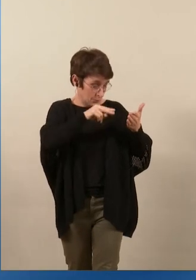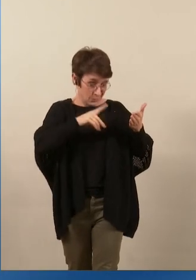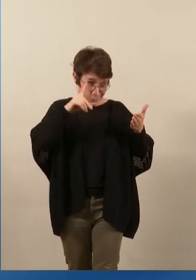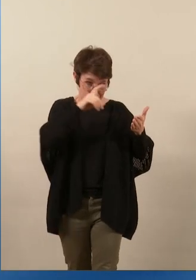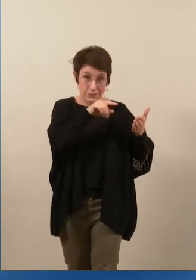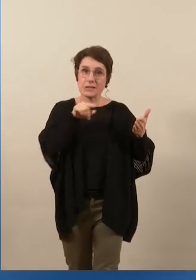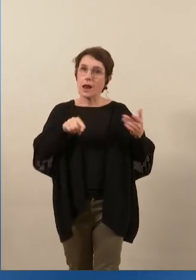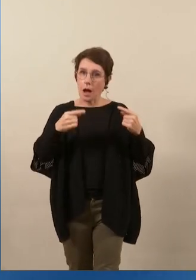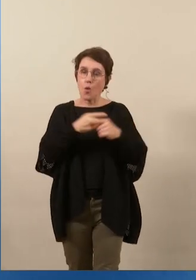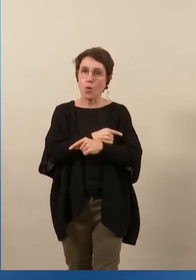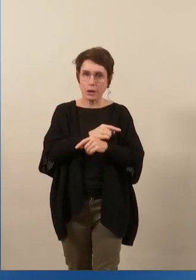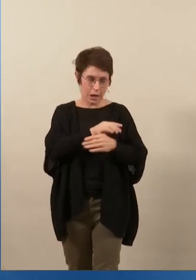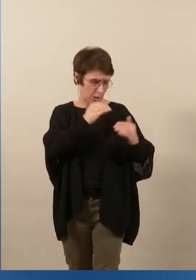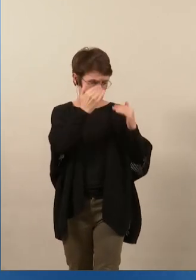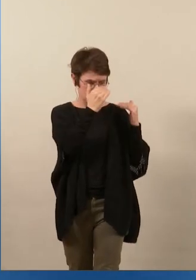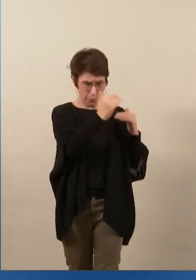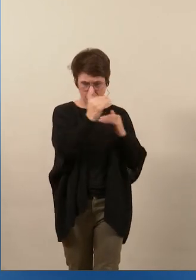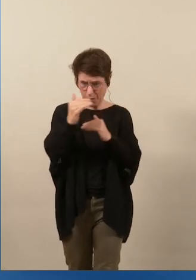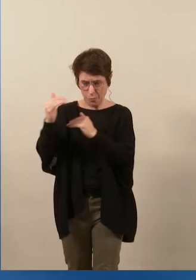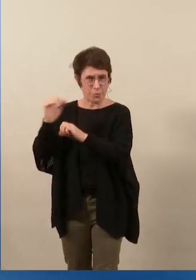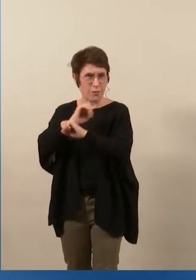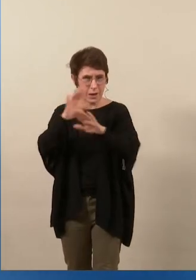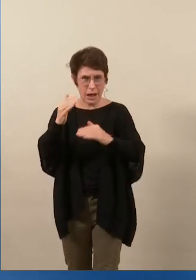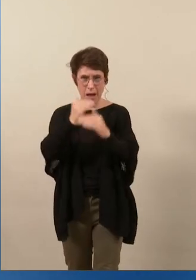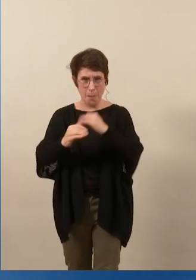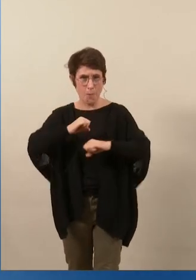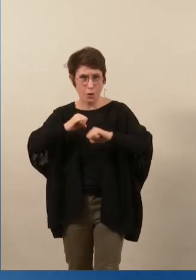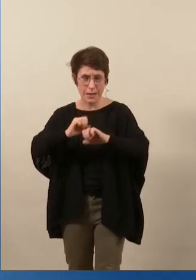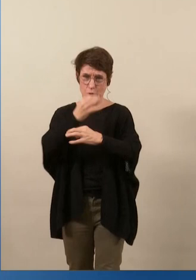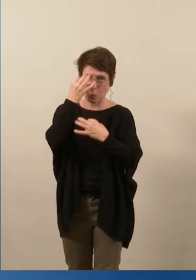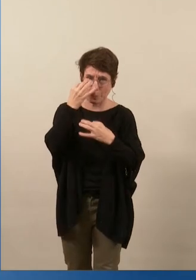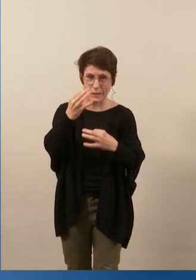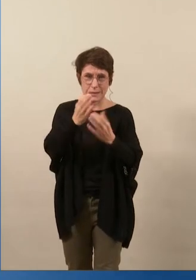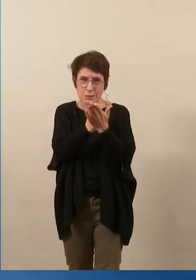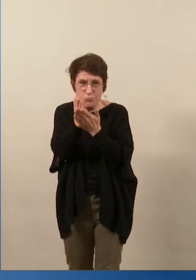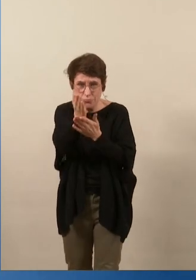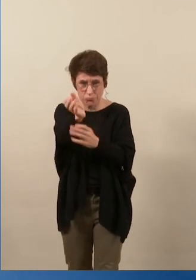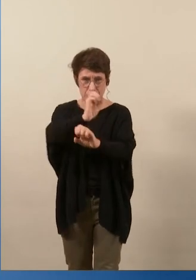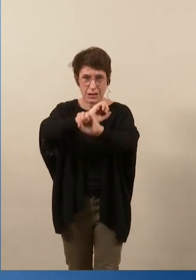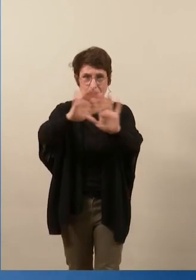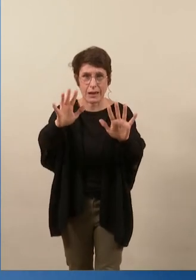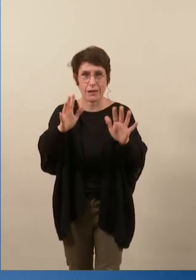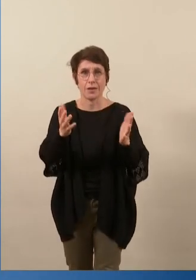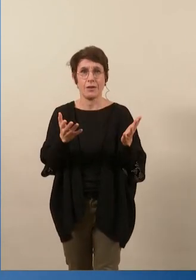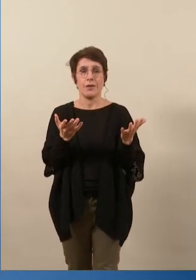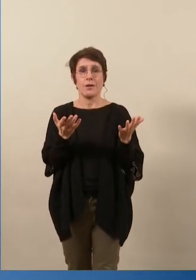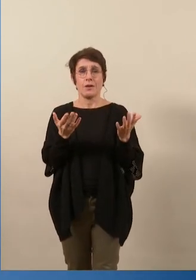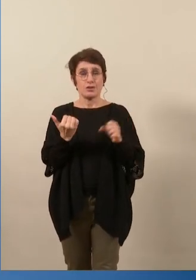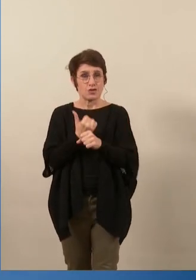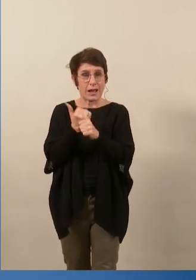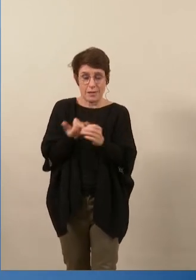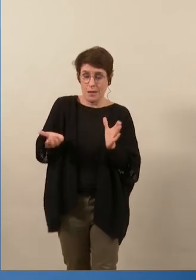structuration avec un plan d'action précis des axes prioritaires clairement définis qui s'enrichissent d'une année à